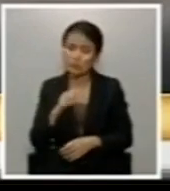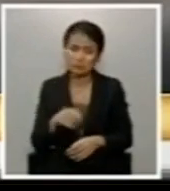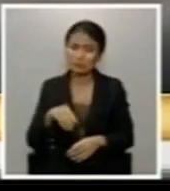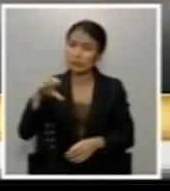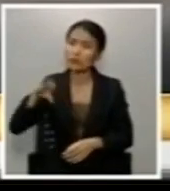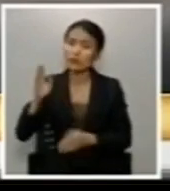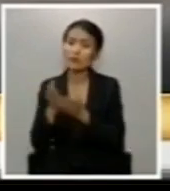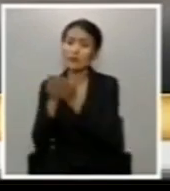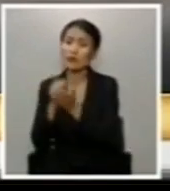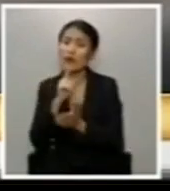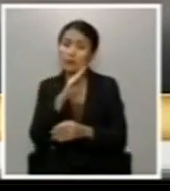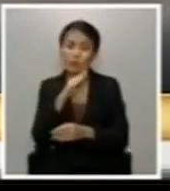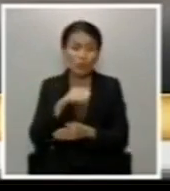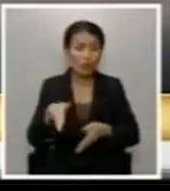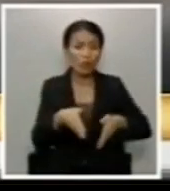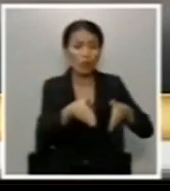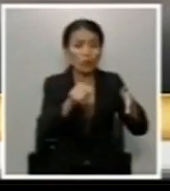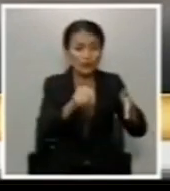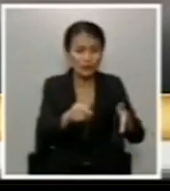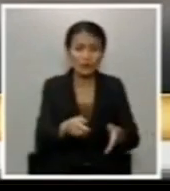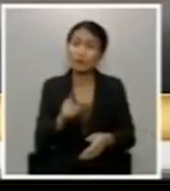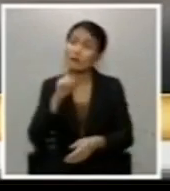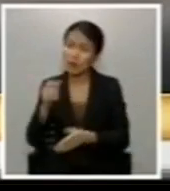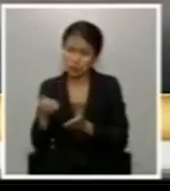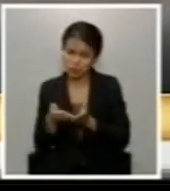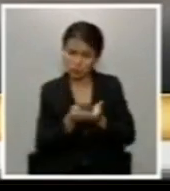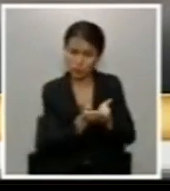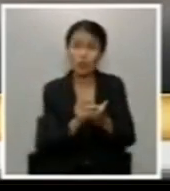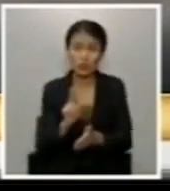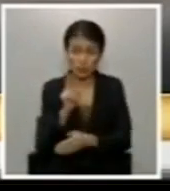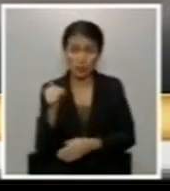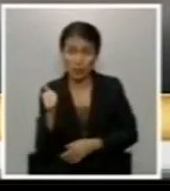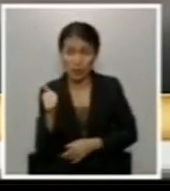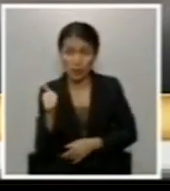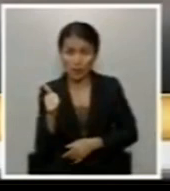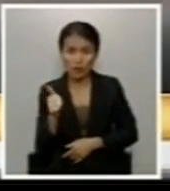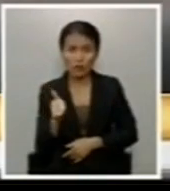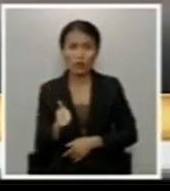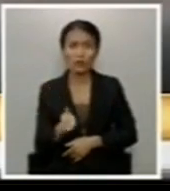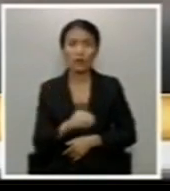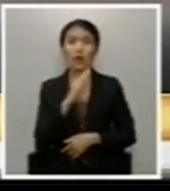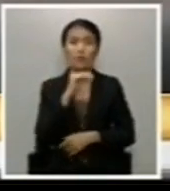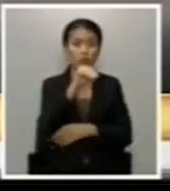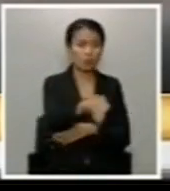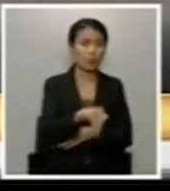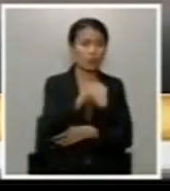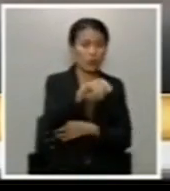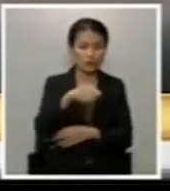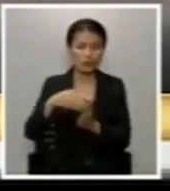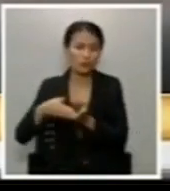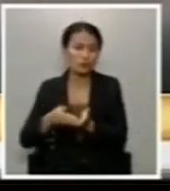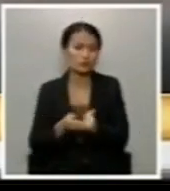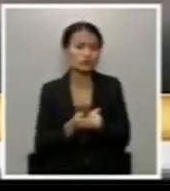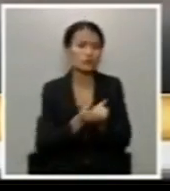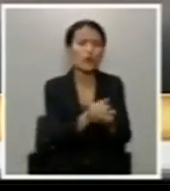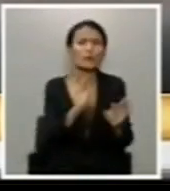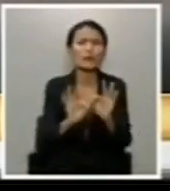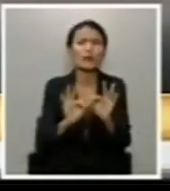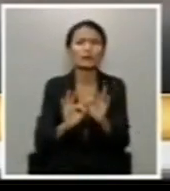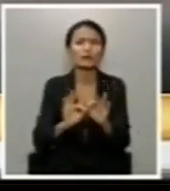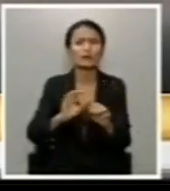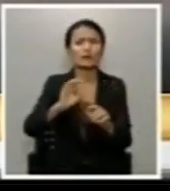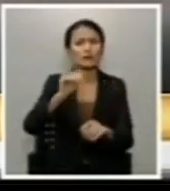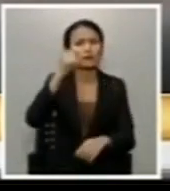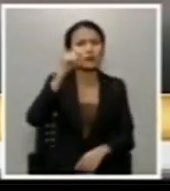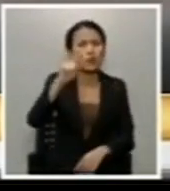บริษัทเรือบอกว่าการทำคลองไทยนี้สามารถประหยัดการเดินทางได้เพียงแค่วันครึ่งอาจจะไม่ค่อยคุ้มค่